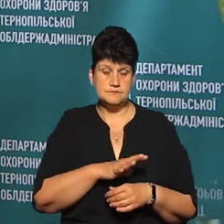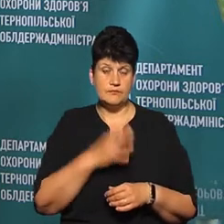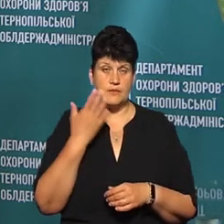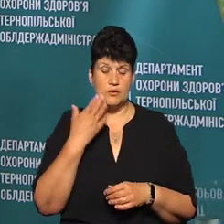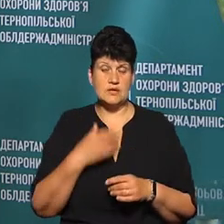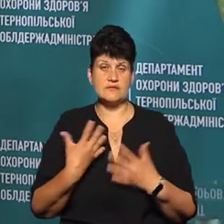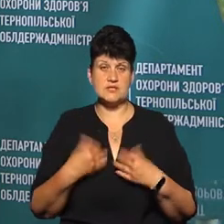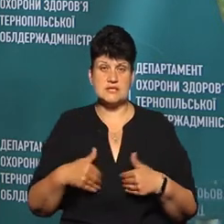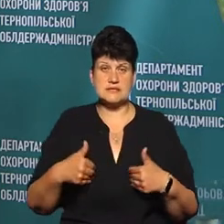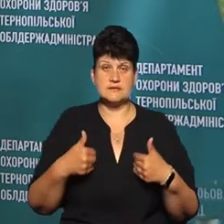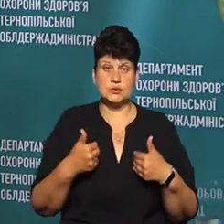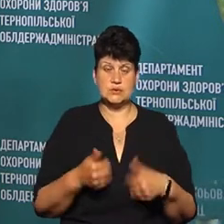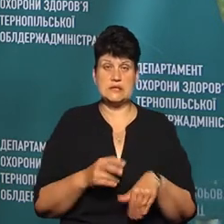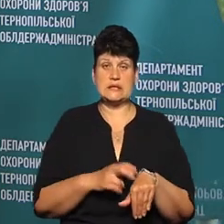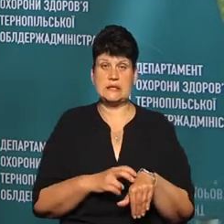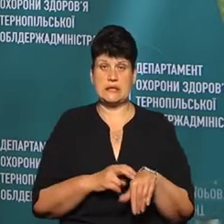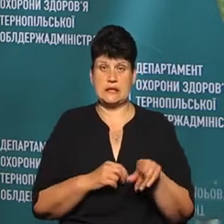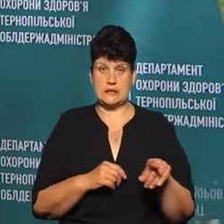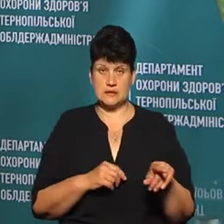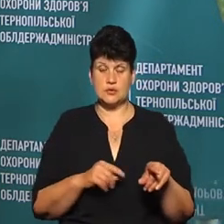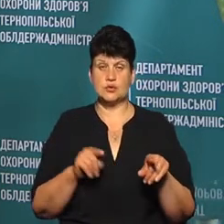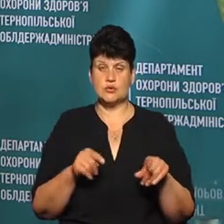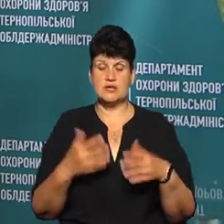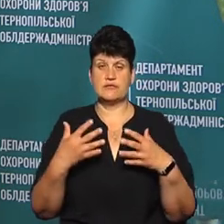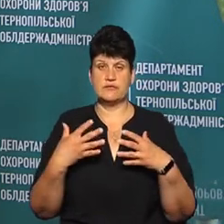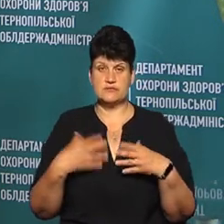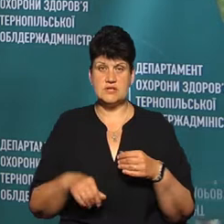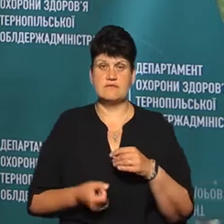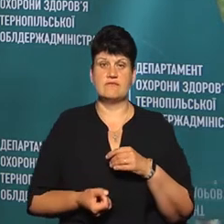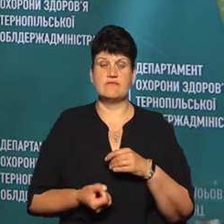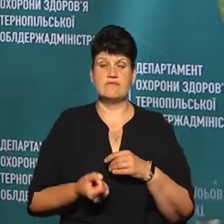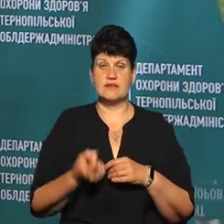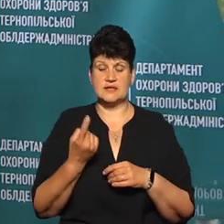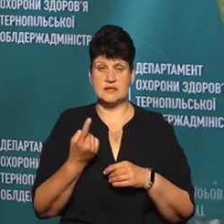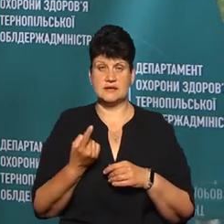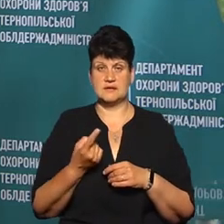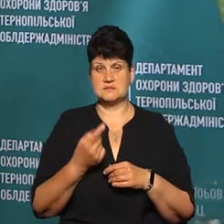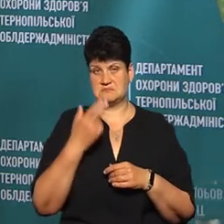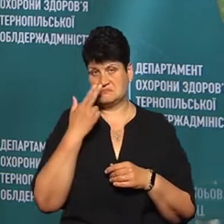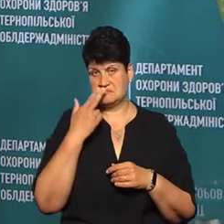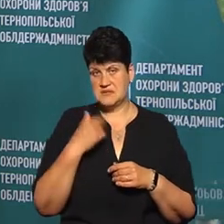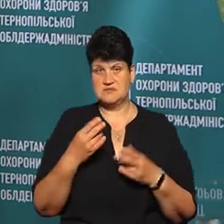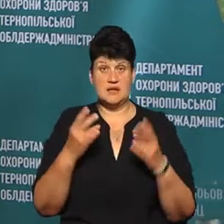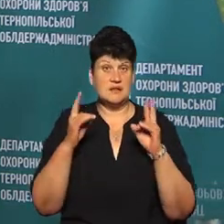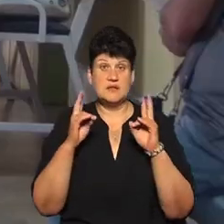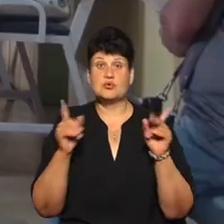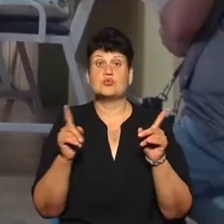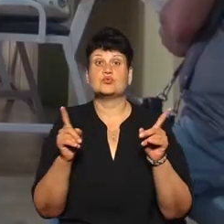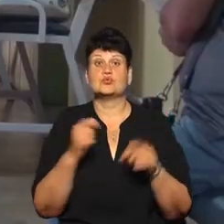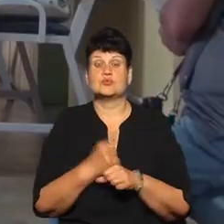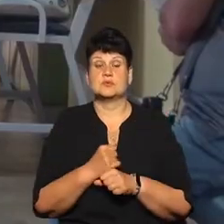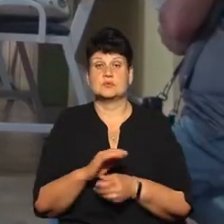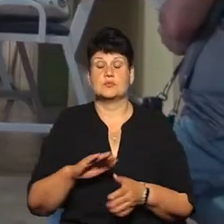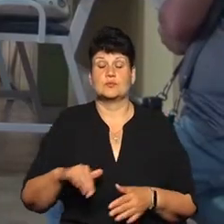вже звернулася до лікаря, тоді вже виникла резистентність і невідомо, який антибіотик застосовувати.